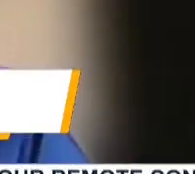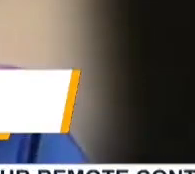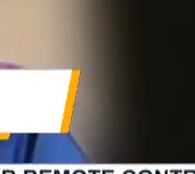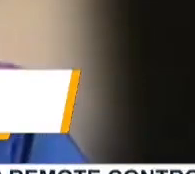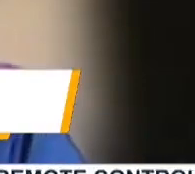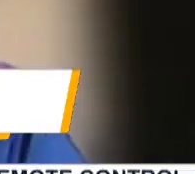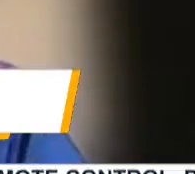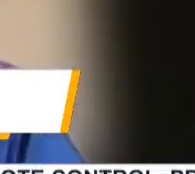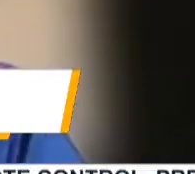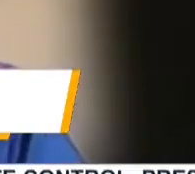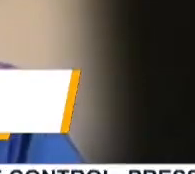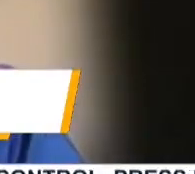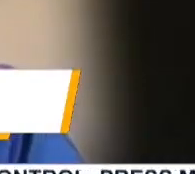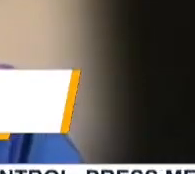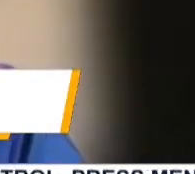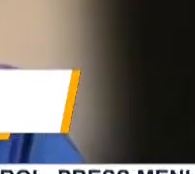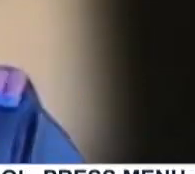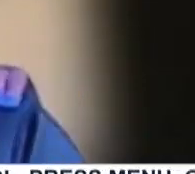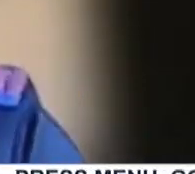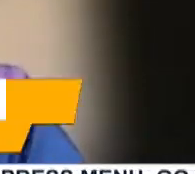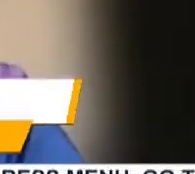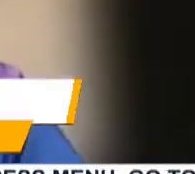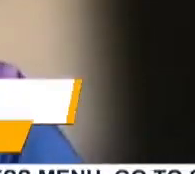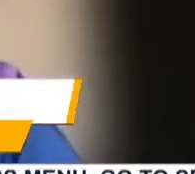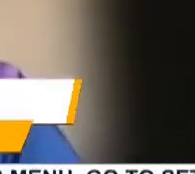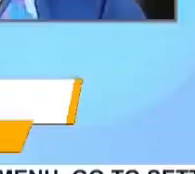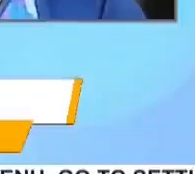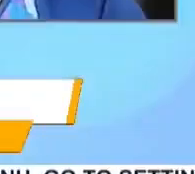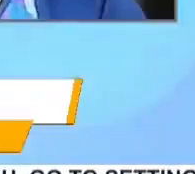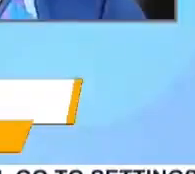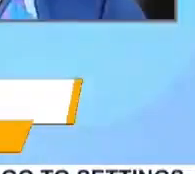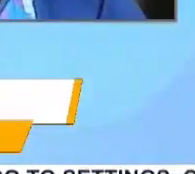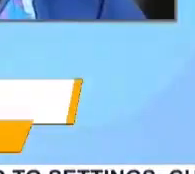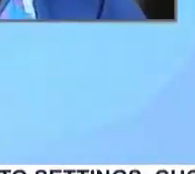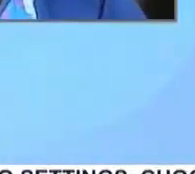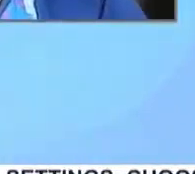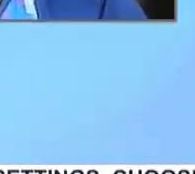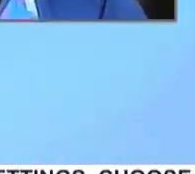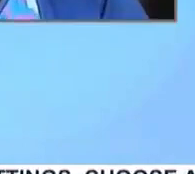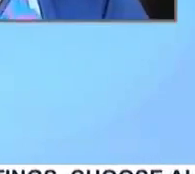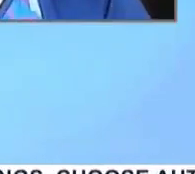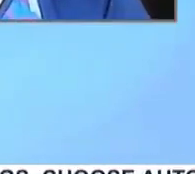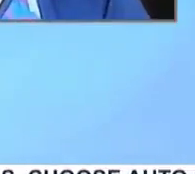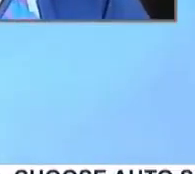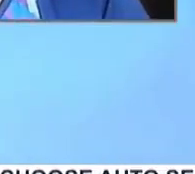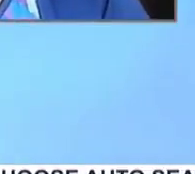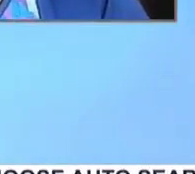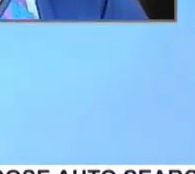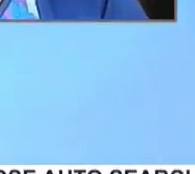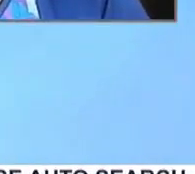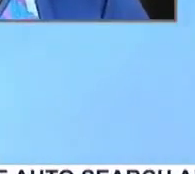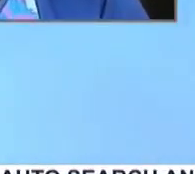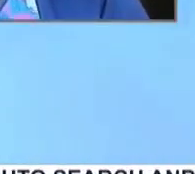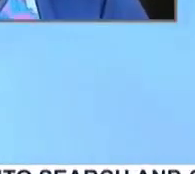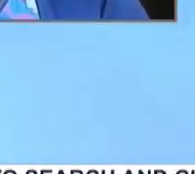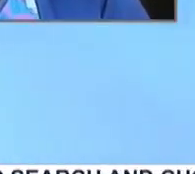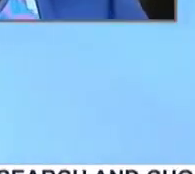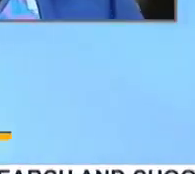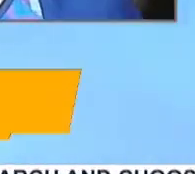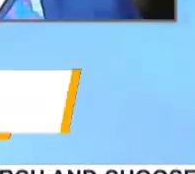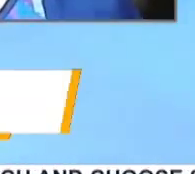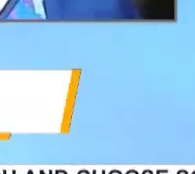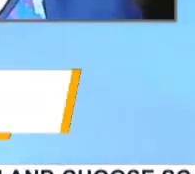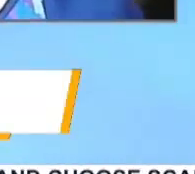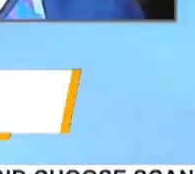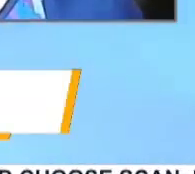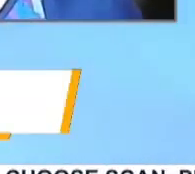thing na sets us apart from the other fairs. Kasi meron talaga kami, makakabili talaga kayo ng mga textiles mismo, which appeals